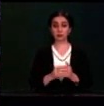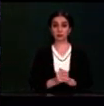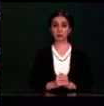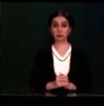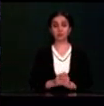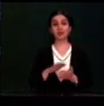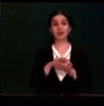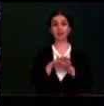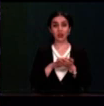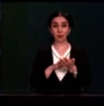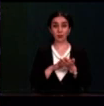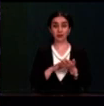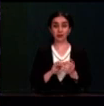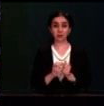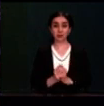Davom etamiz.